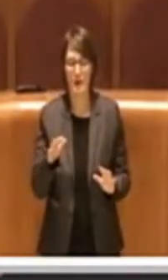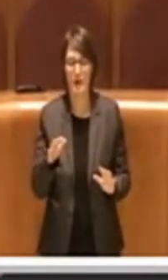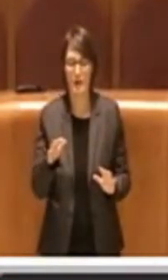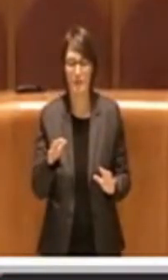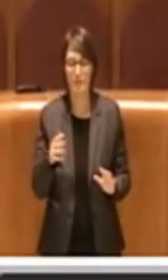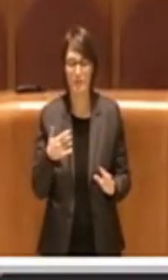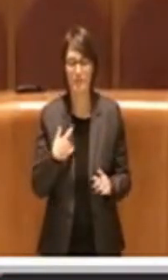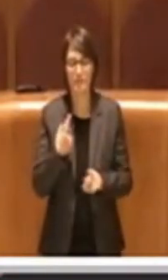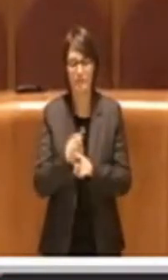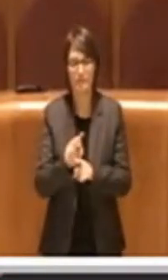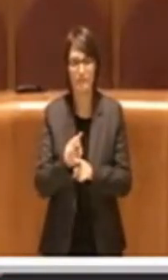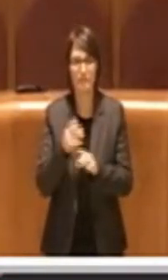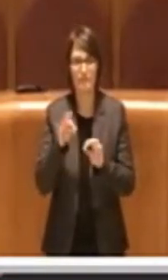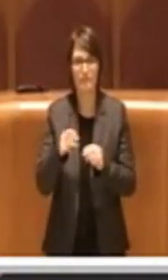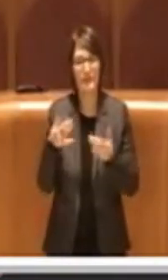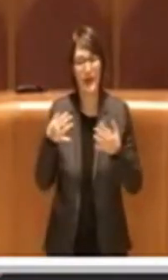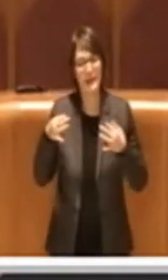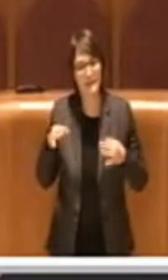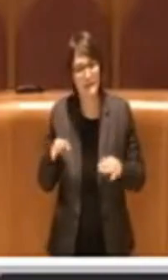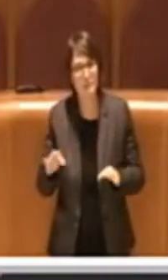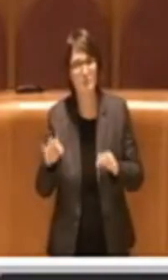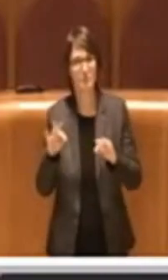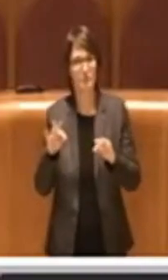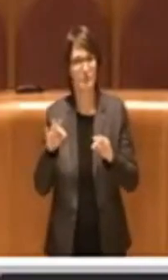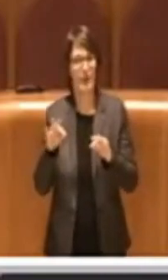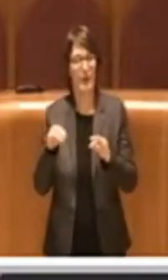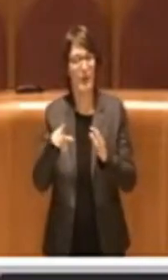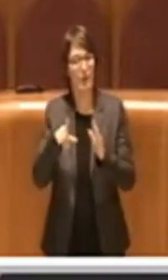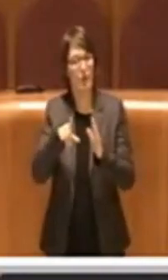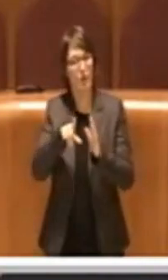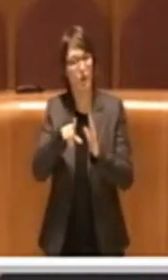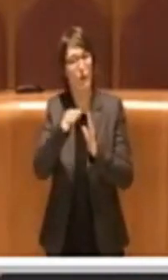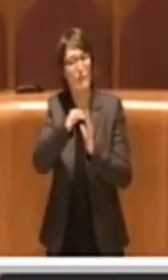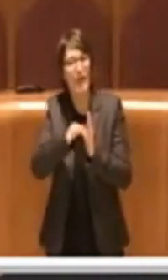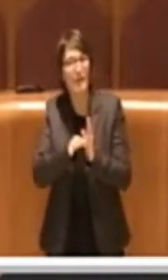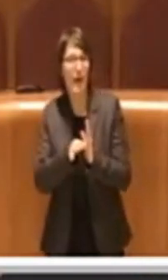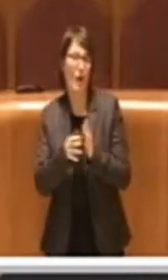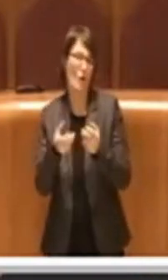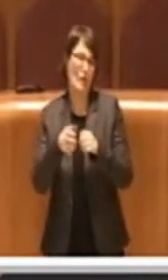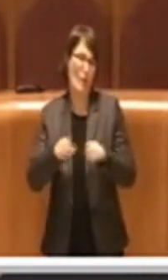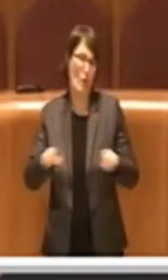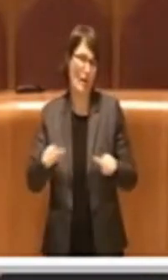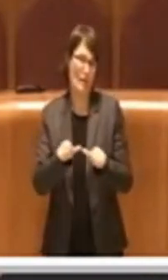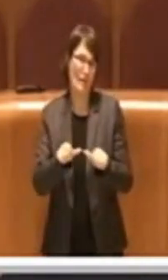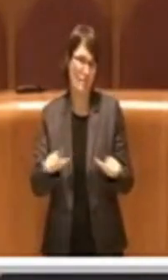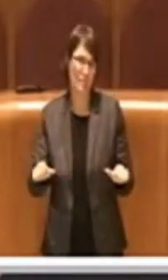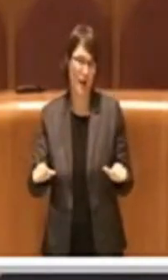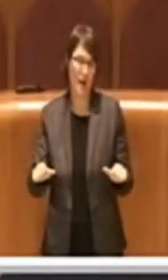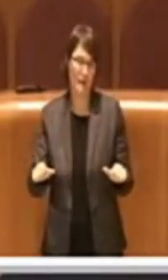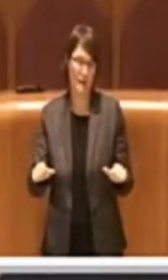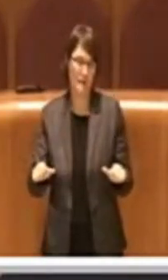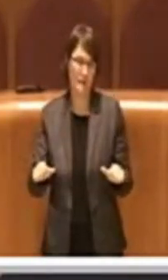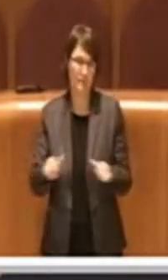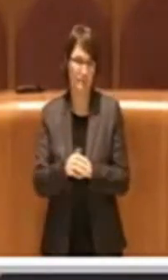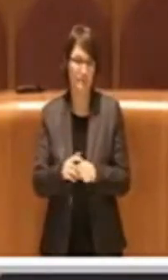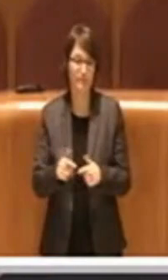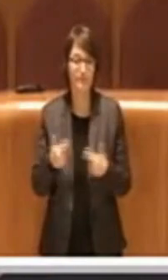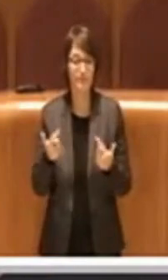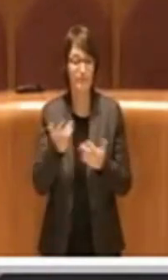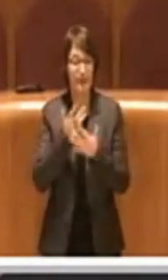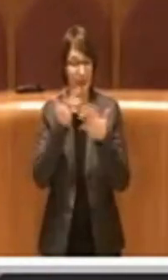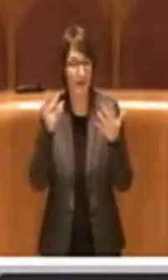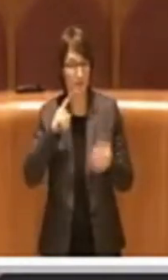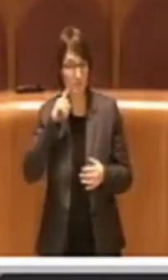il rispetto di alcune norme democratiche. Per chiarire meglio la